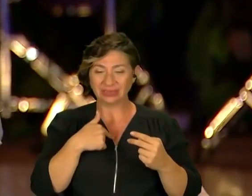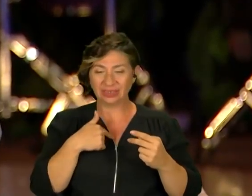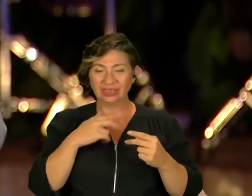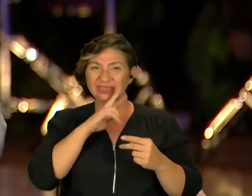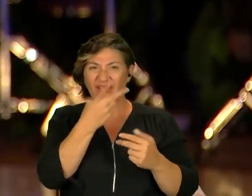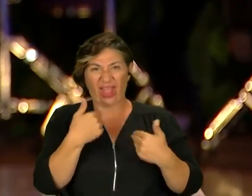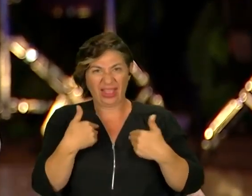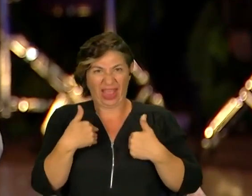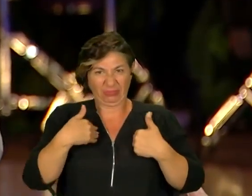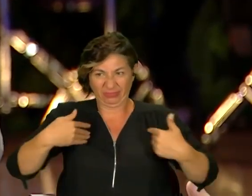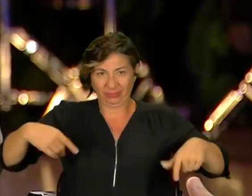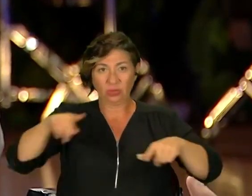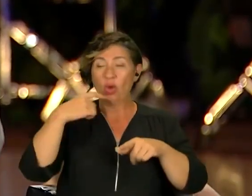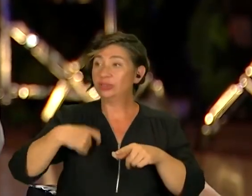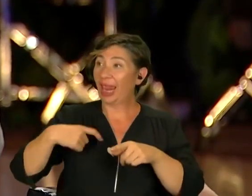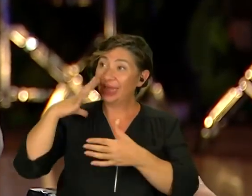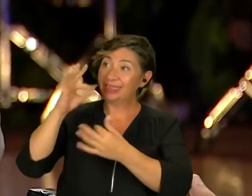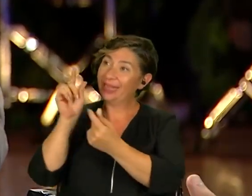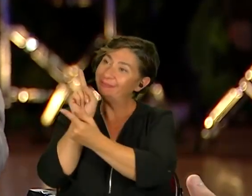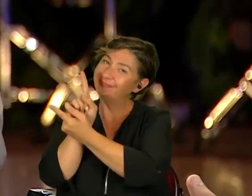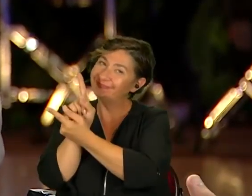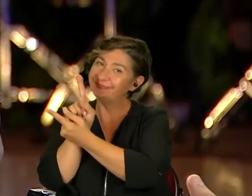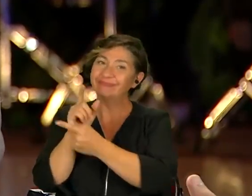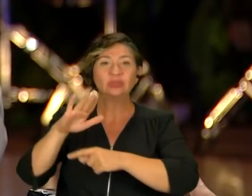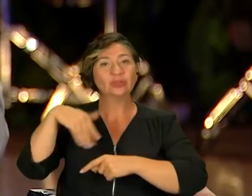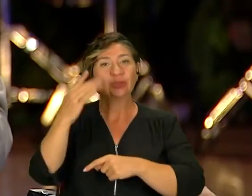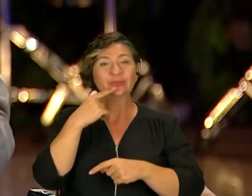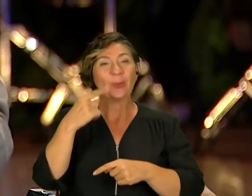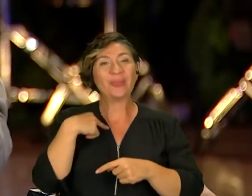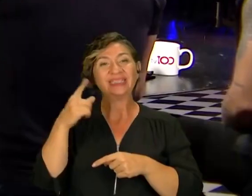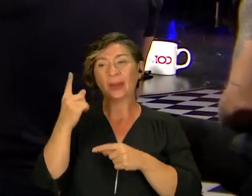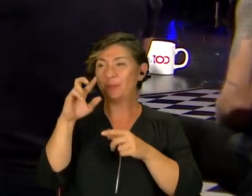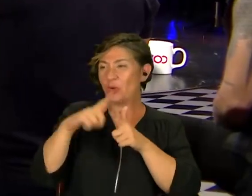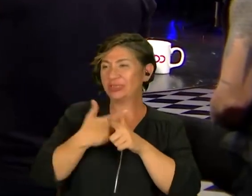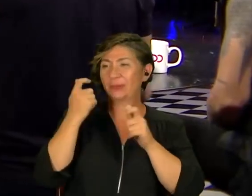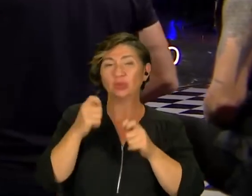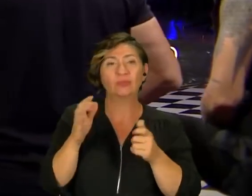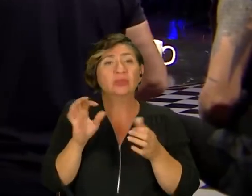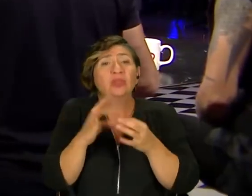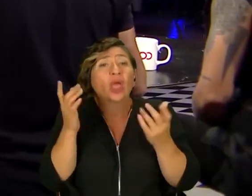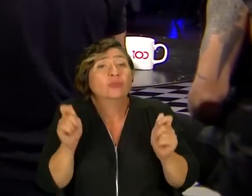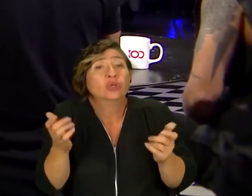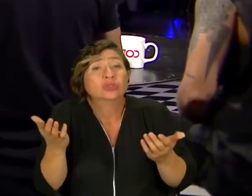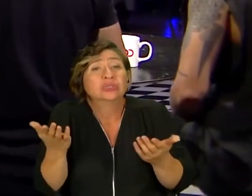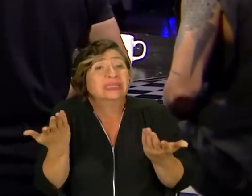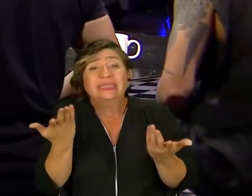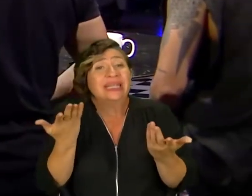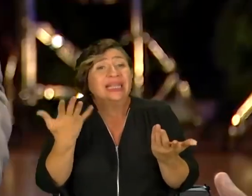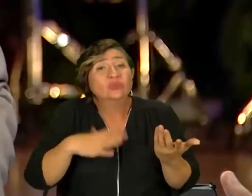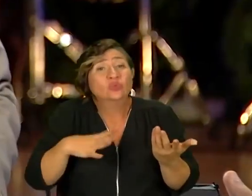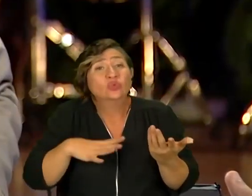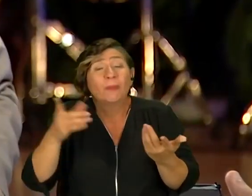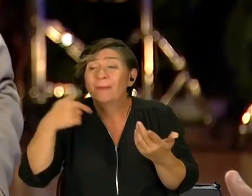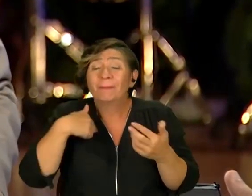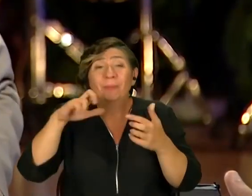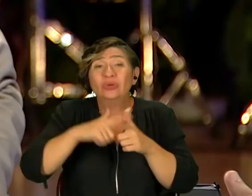biz zavallılar, bu özel insanlarla bir araya geliyoruz. Sonra diyoruz ki ben seninle bir proje yapacağım. Niye yapacaksın aga? Nedir, zorun nedir?